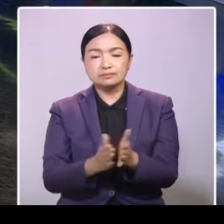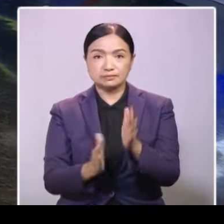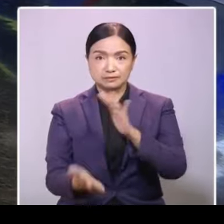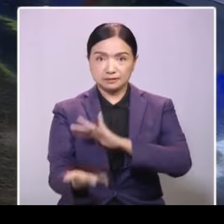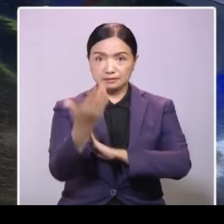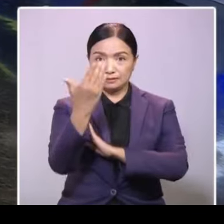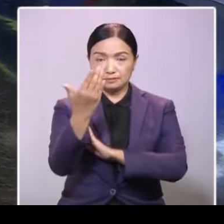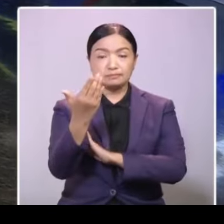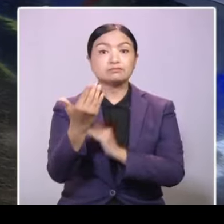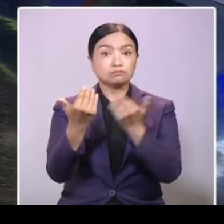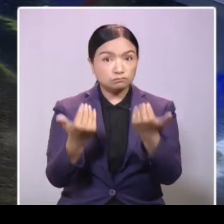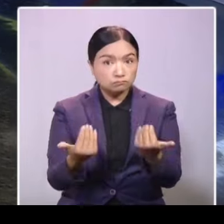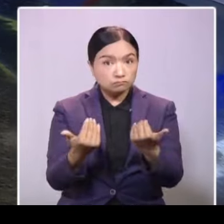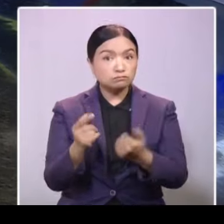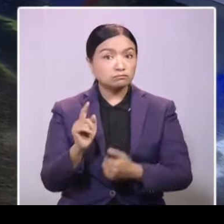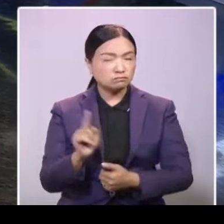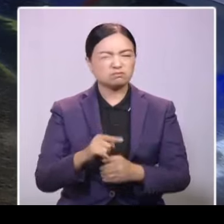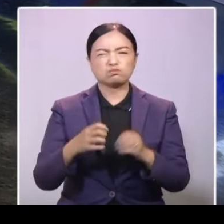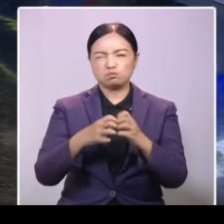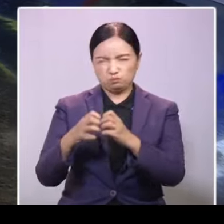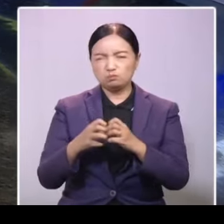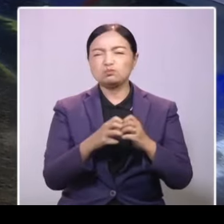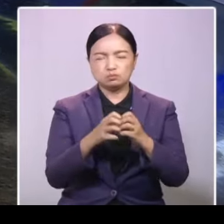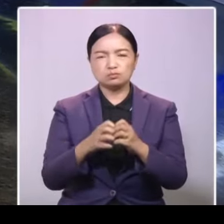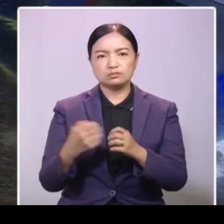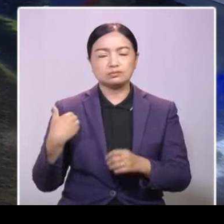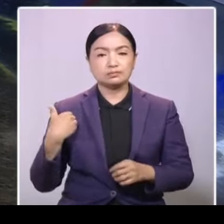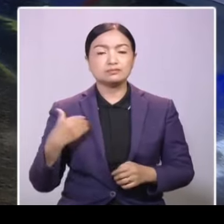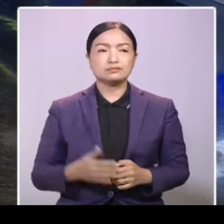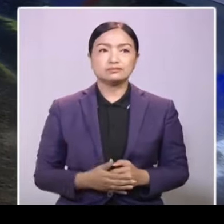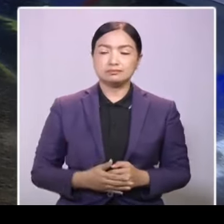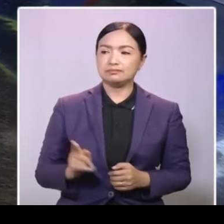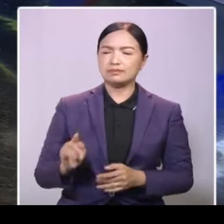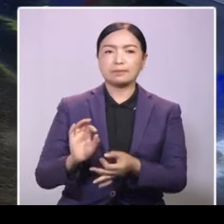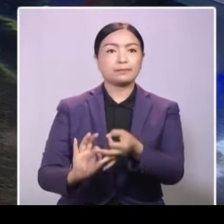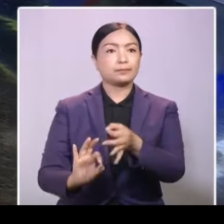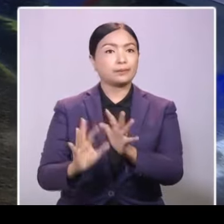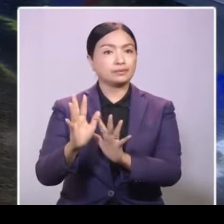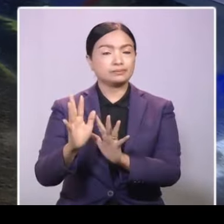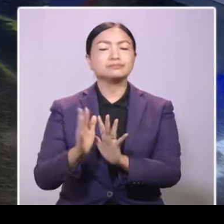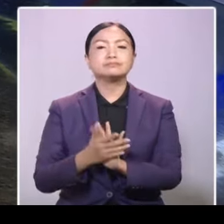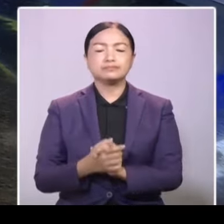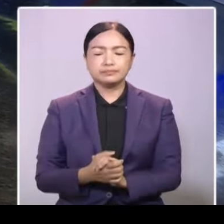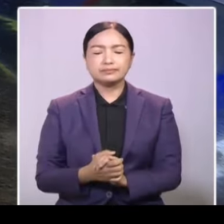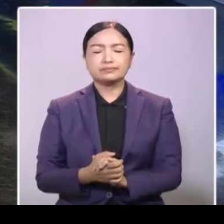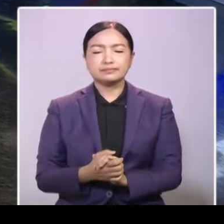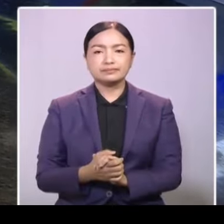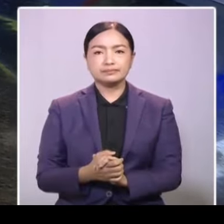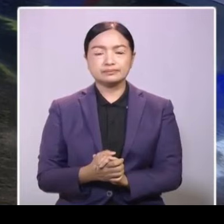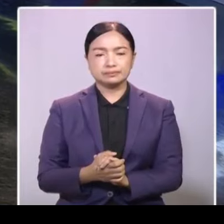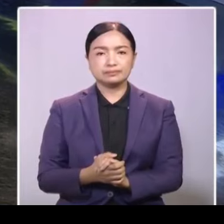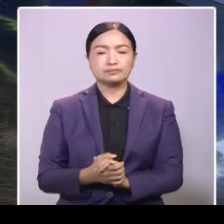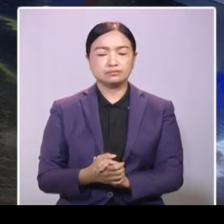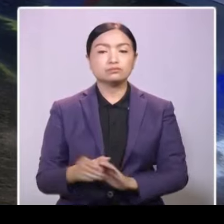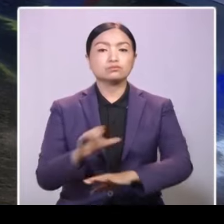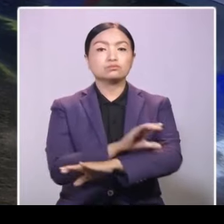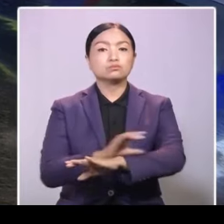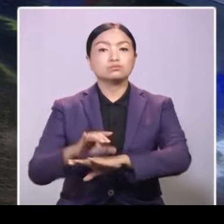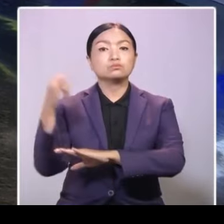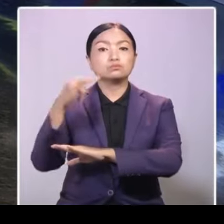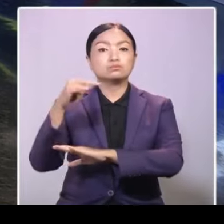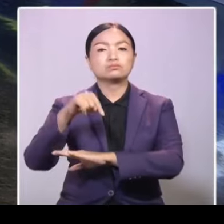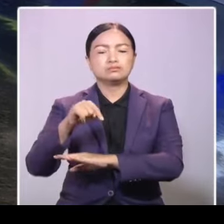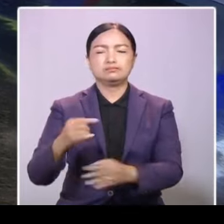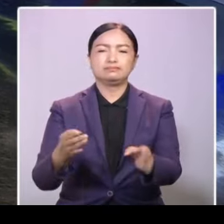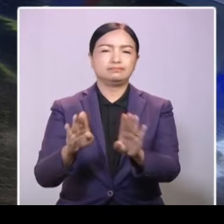นี้เนี่ยเมื่อเช้านี้เลยเกิดเหตุการณ์วุ่นวายพอสมควรนะมีเหตุเพลิงไหม้นะคะก็เลยทำให้ทาง AirPod Link เนี่ยค่ะปิดให้บ